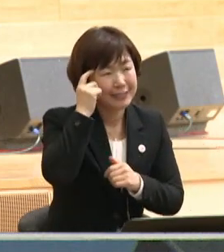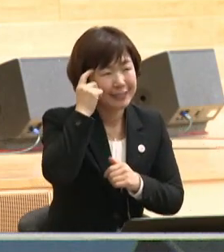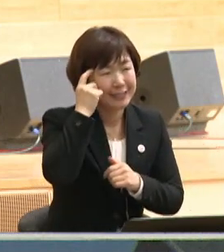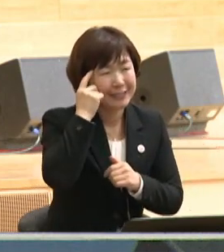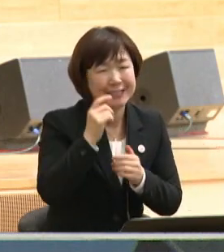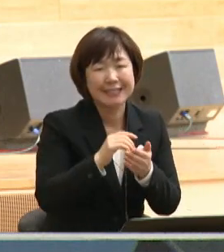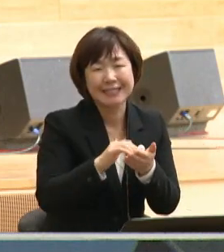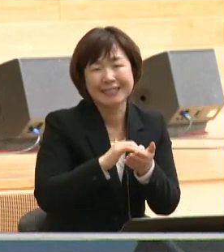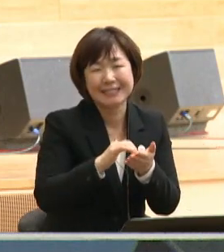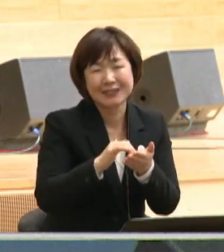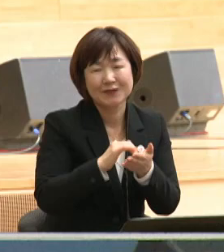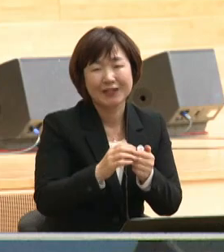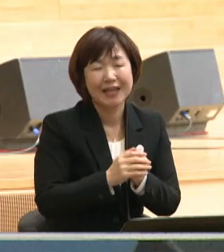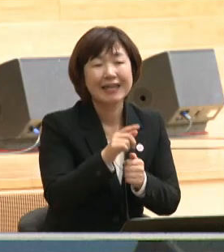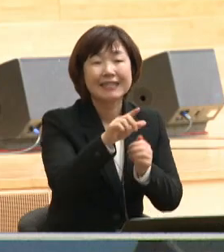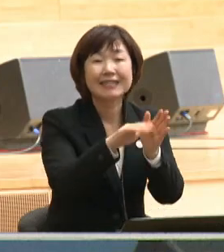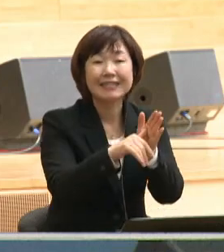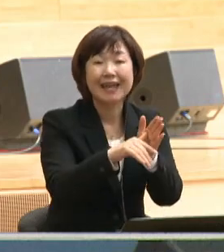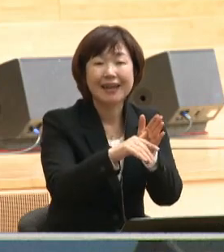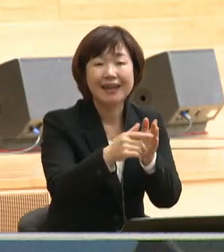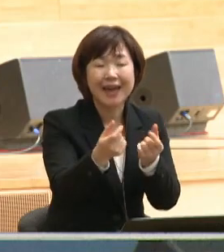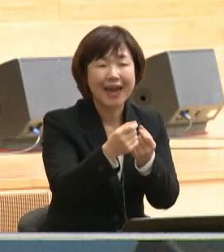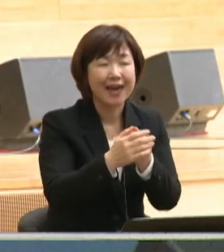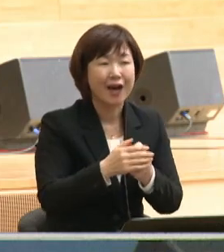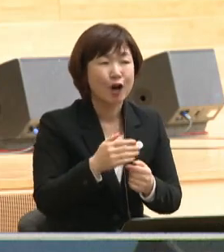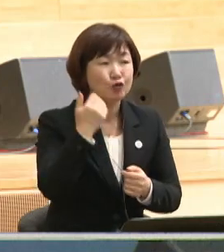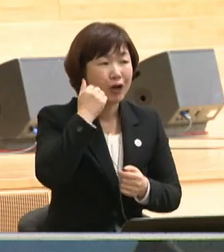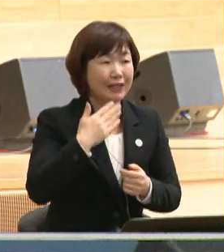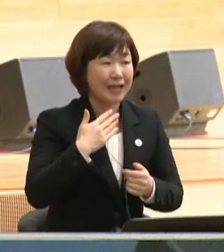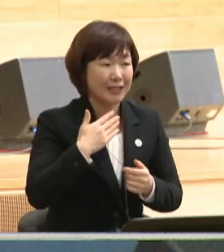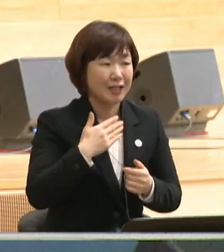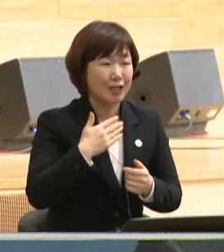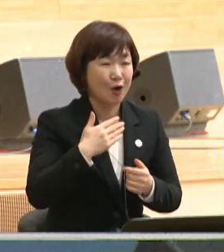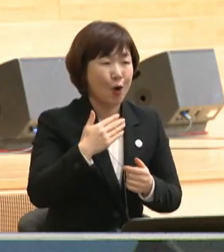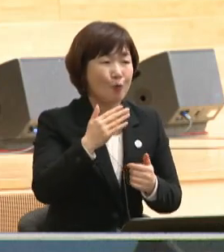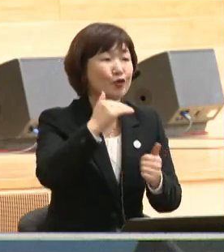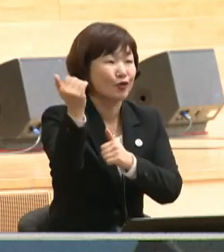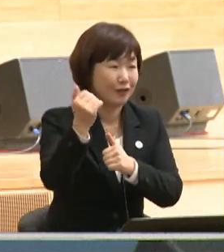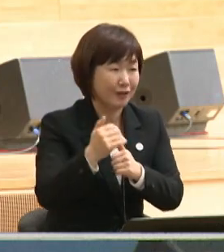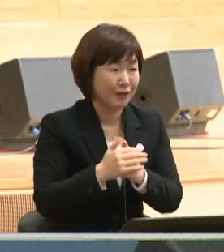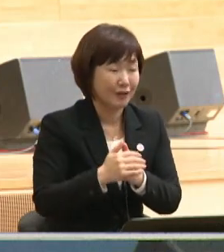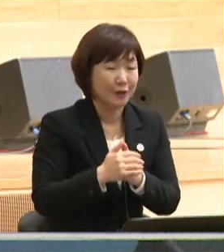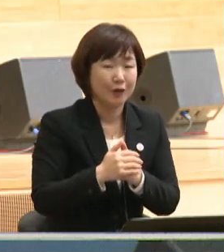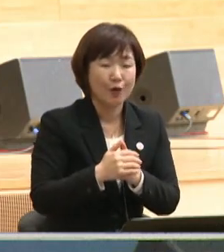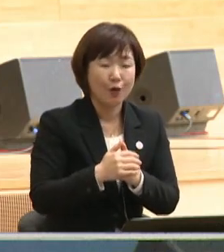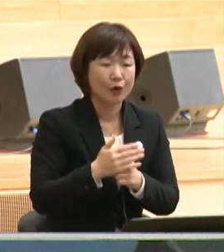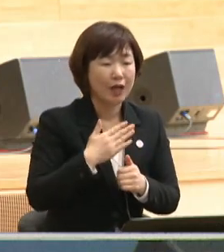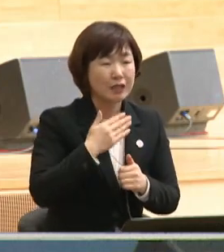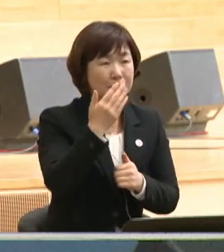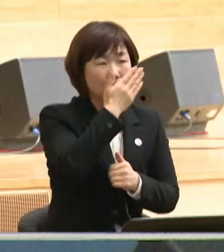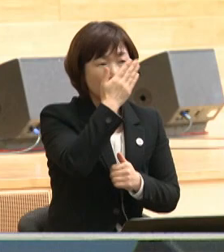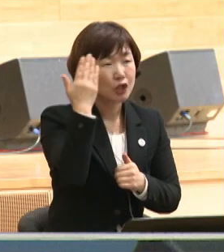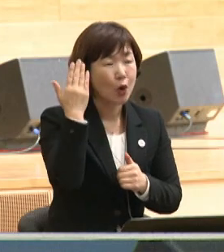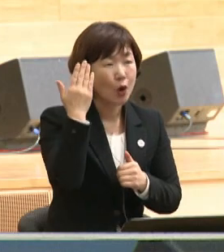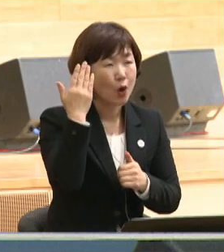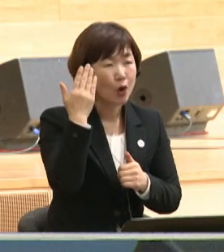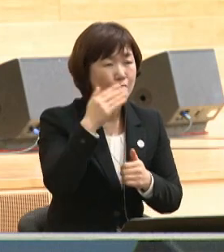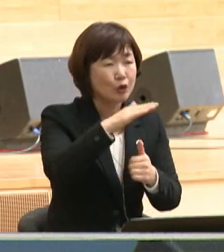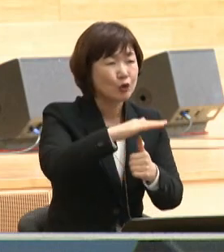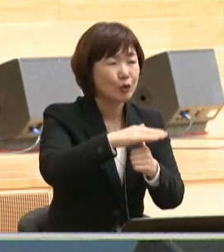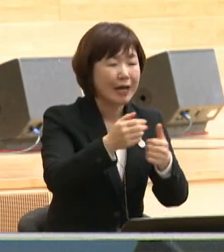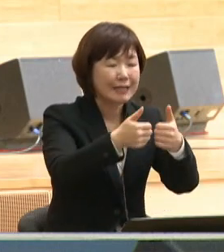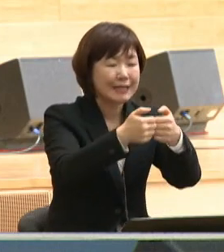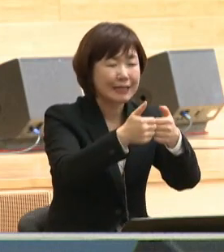그 즈음에 스카웃을 받았거든요 저는 당시에이 청소년 상담학과에 재학